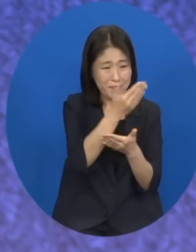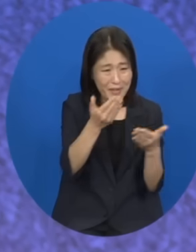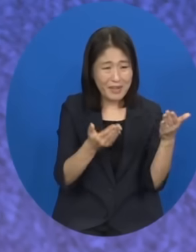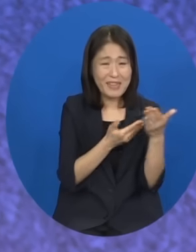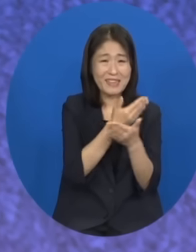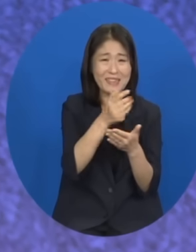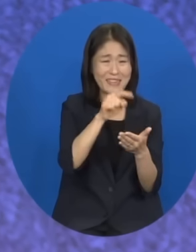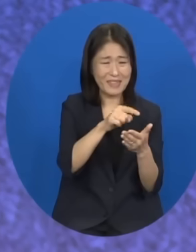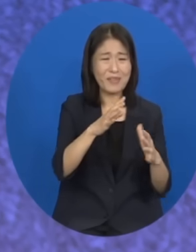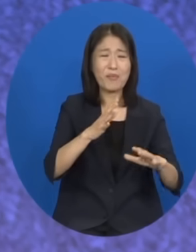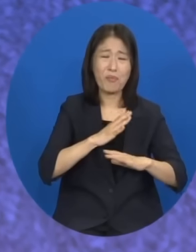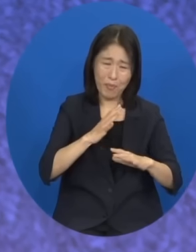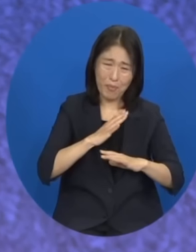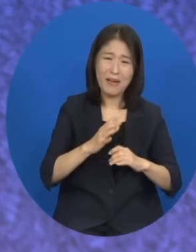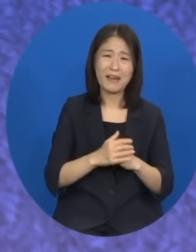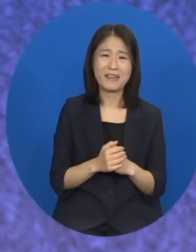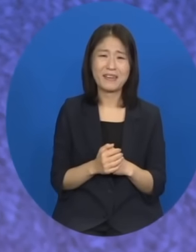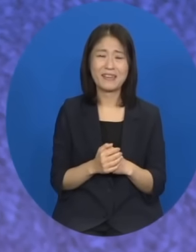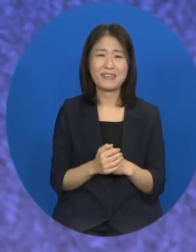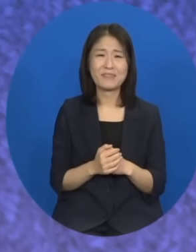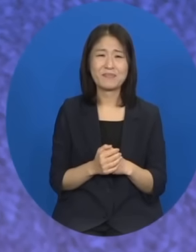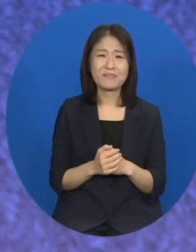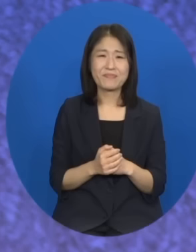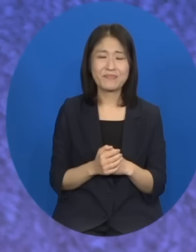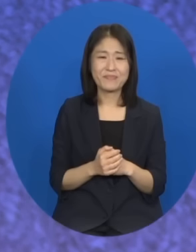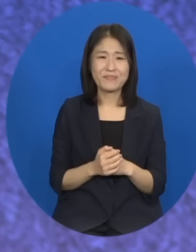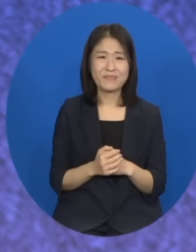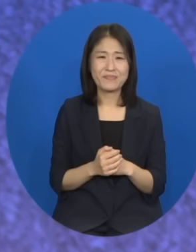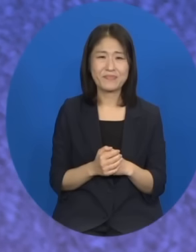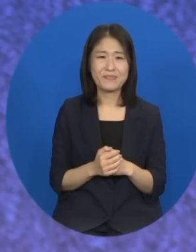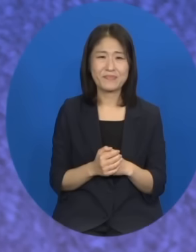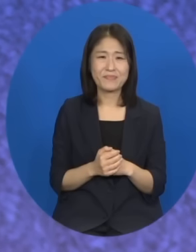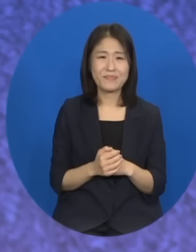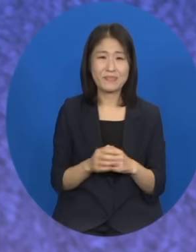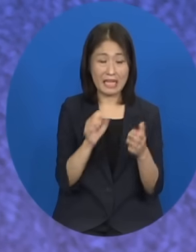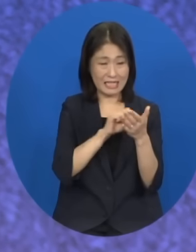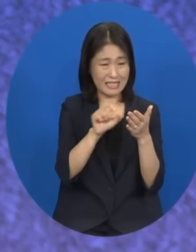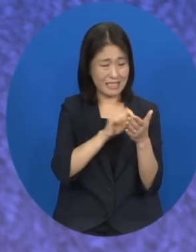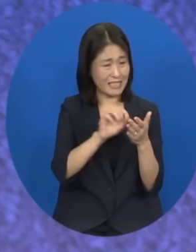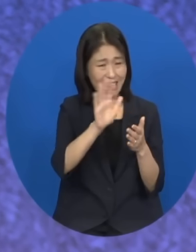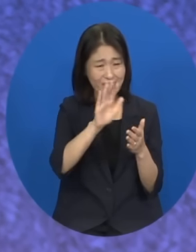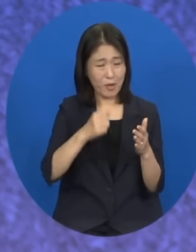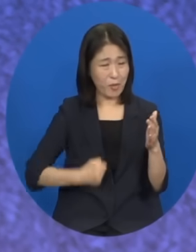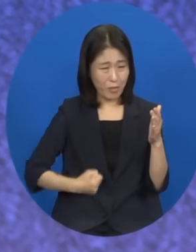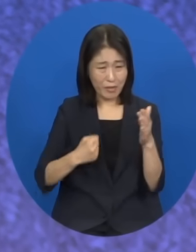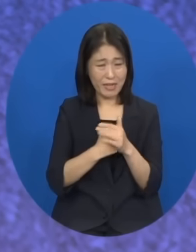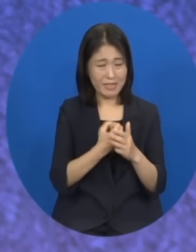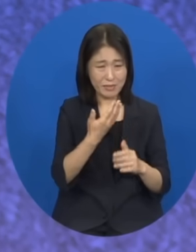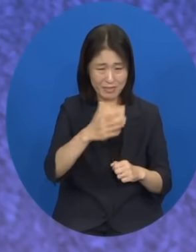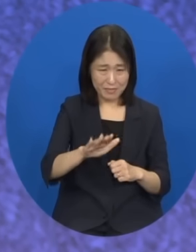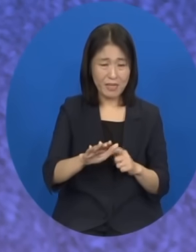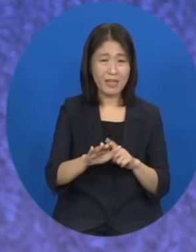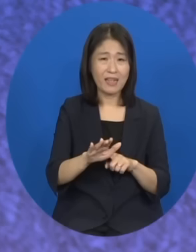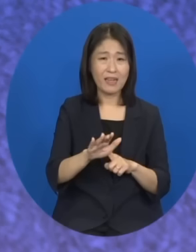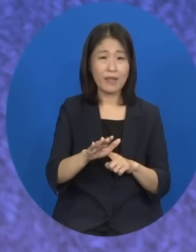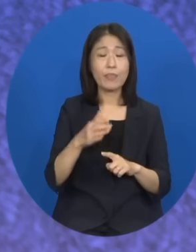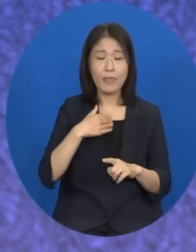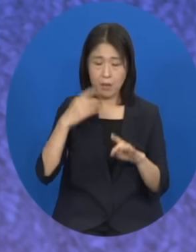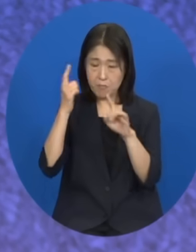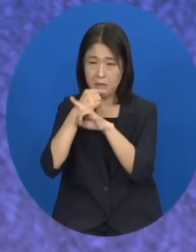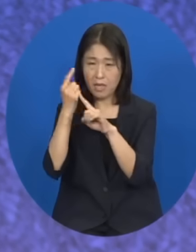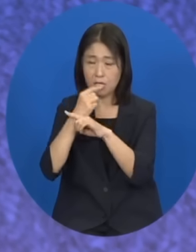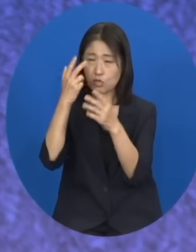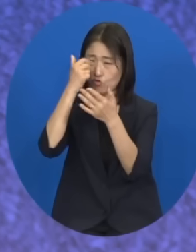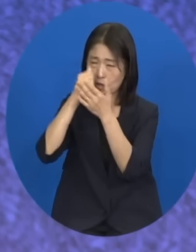네. 얼마든지 안 쓸 수도 있는데 나는 매일 일기를 쓰며 살겠다. 주님 바라보며